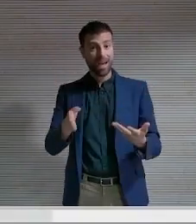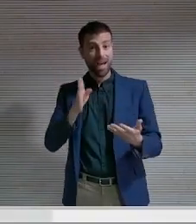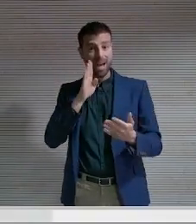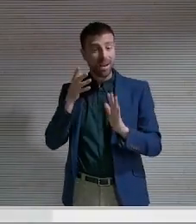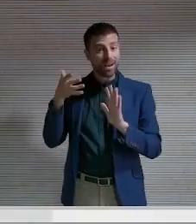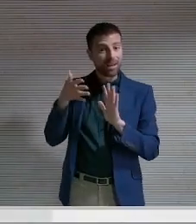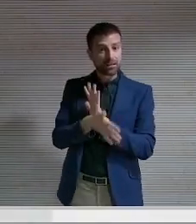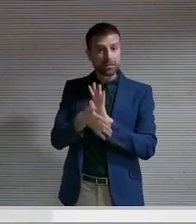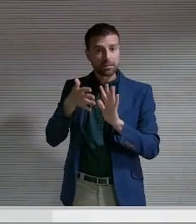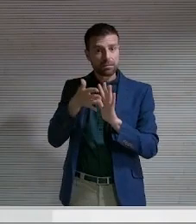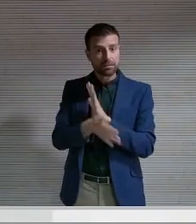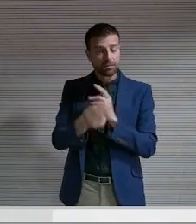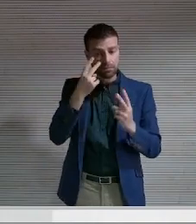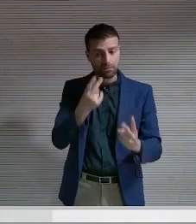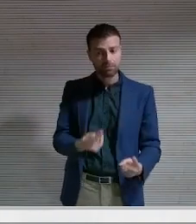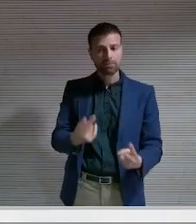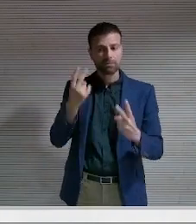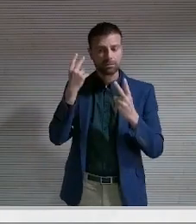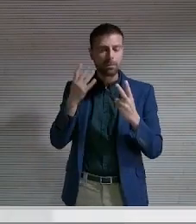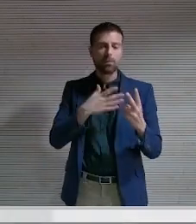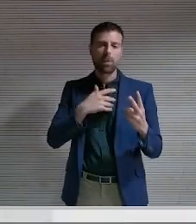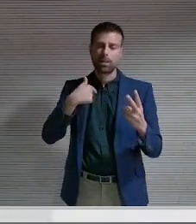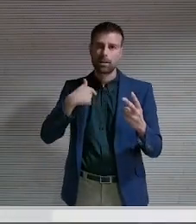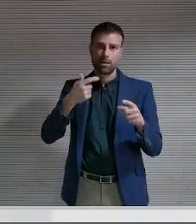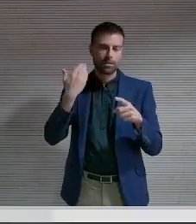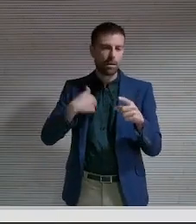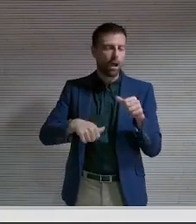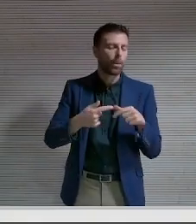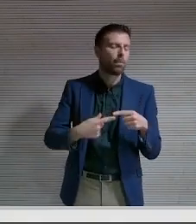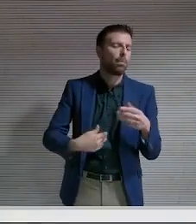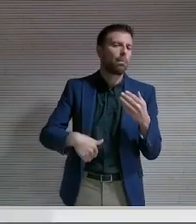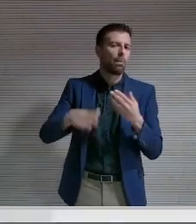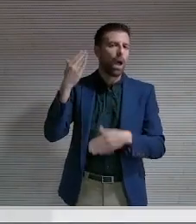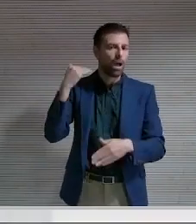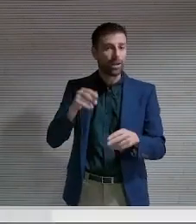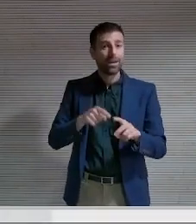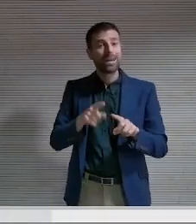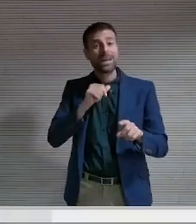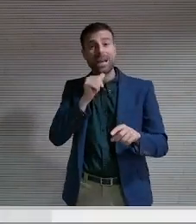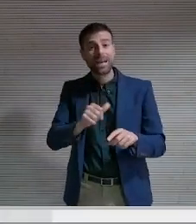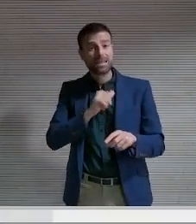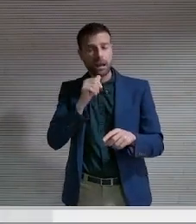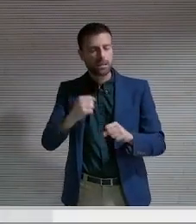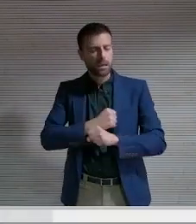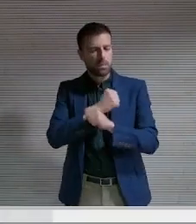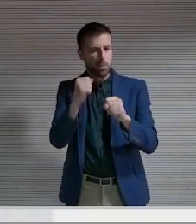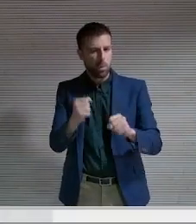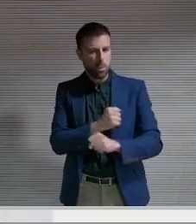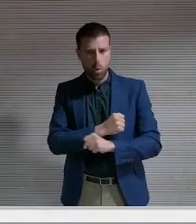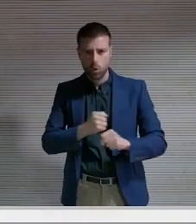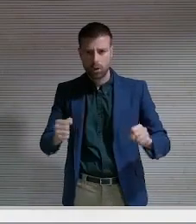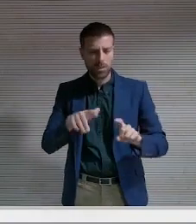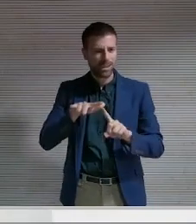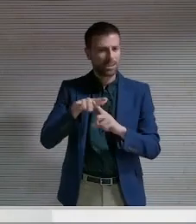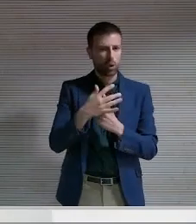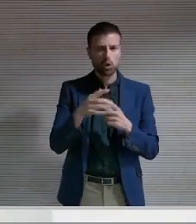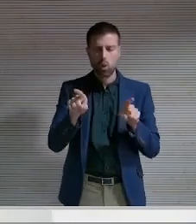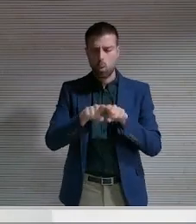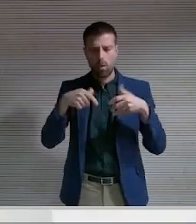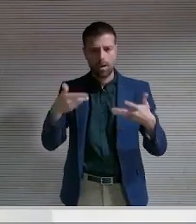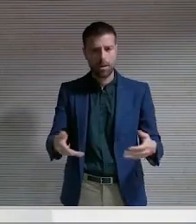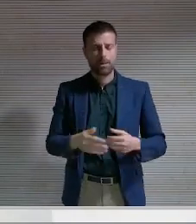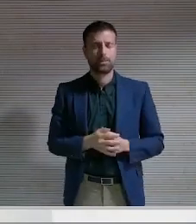avui, probablement haguéssim vist que això quedava molt lluny i que pràcticament era impossible tenir un escenari com